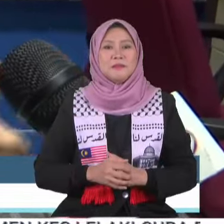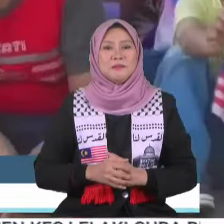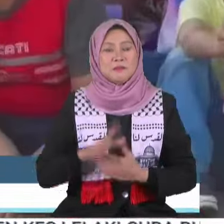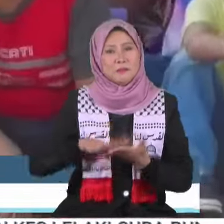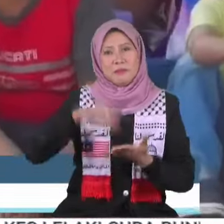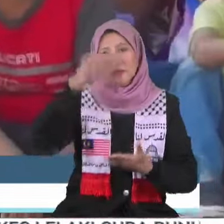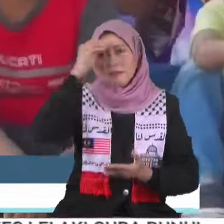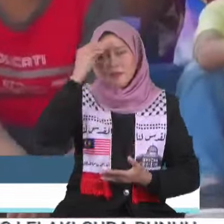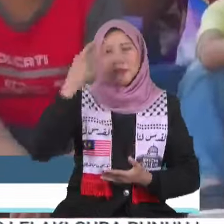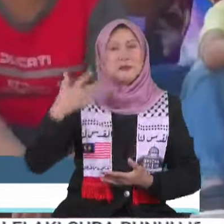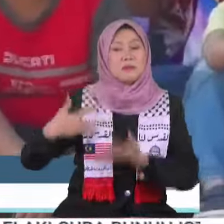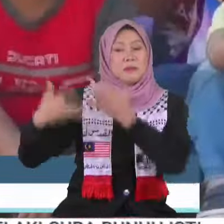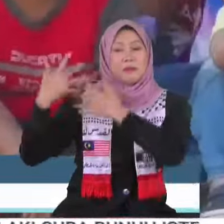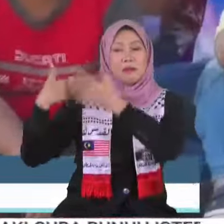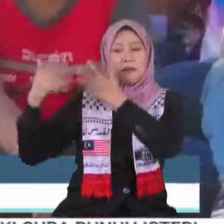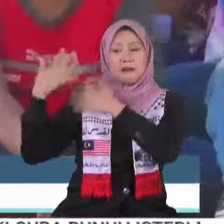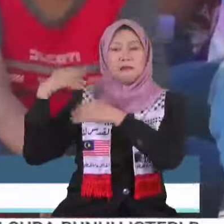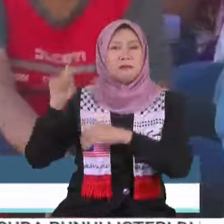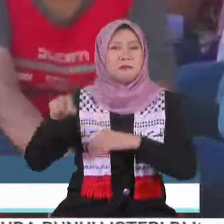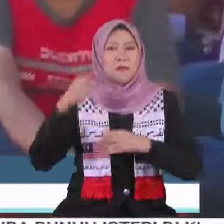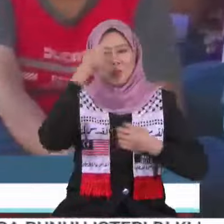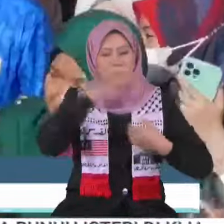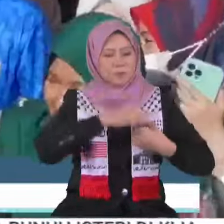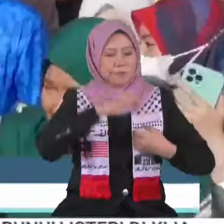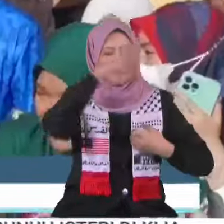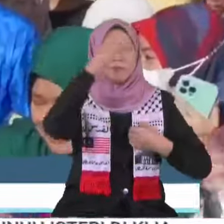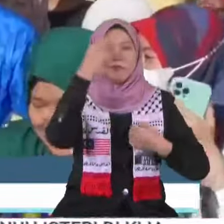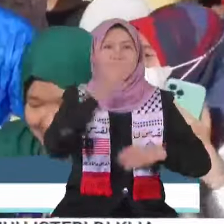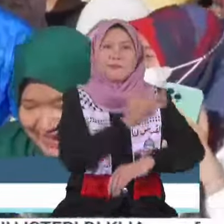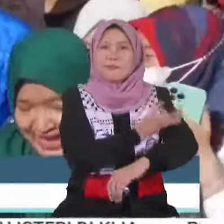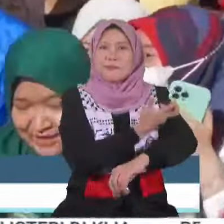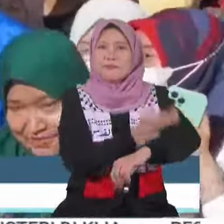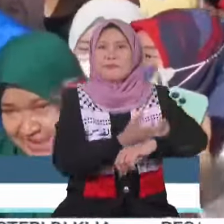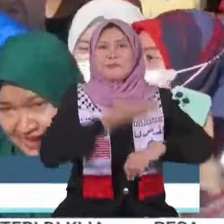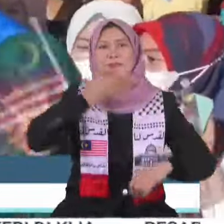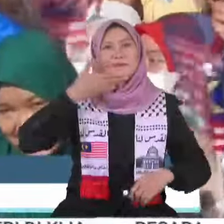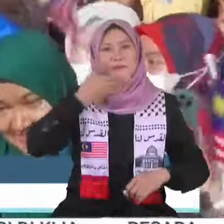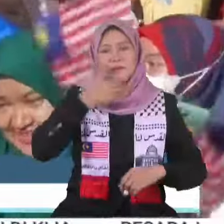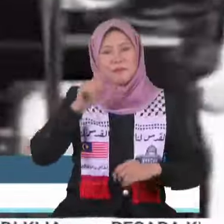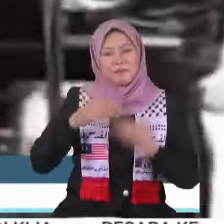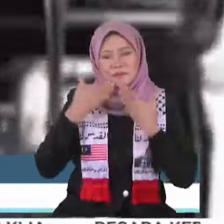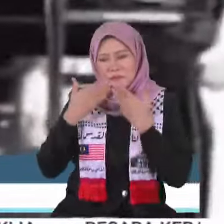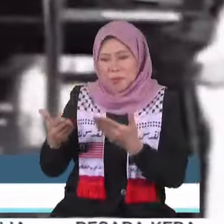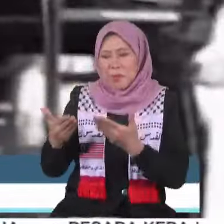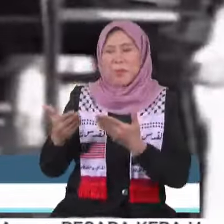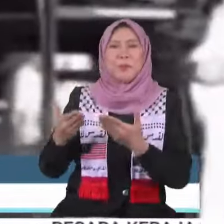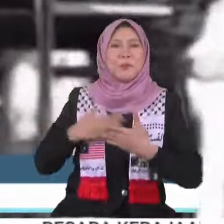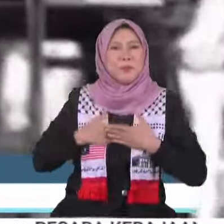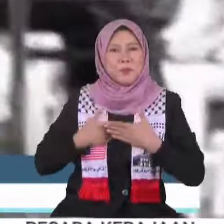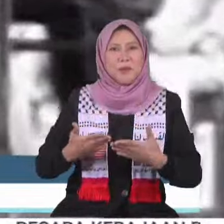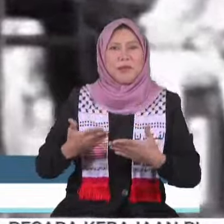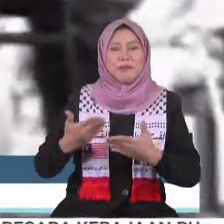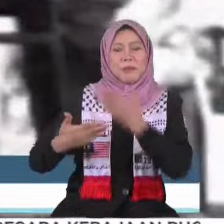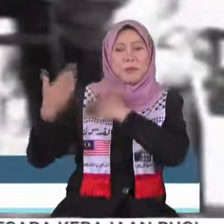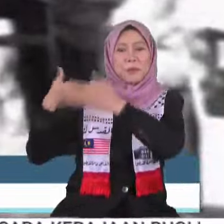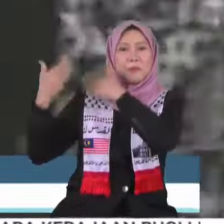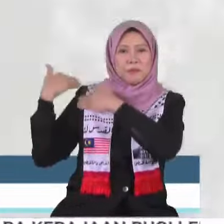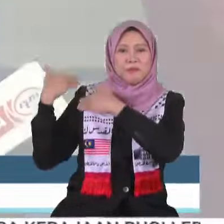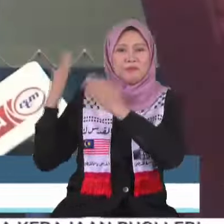sejarah untuk menginspirasi generasi muda agar menghargai pengorbanan generasi